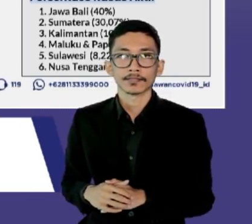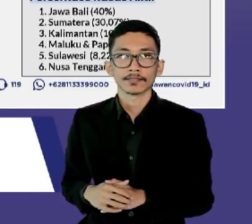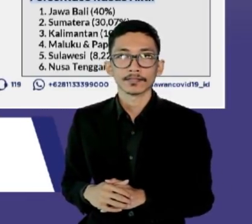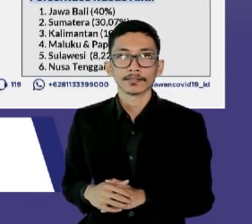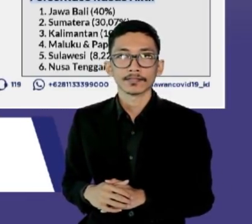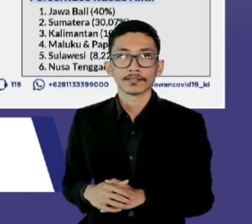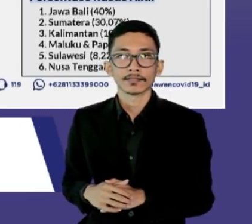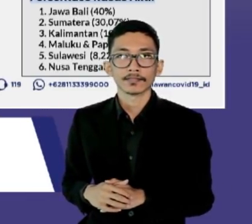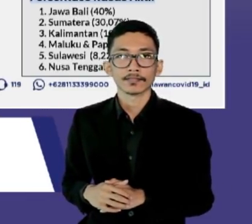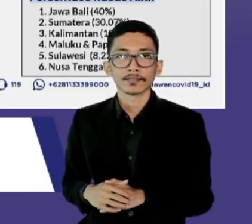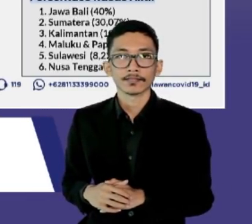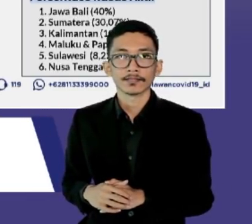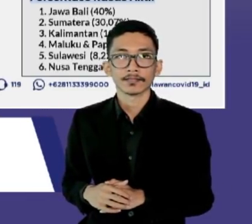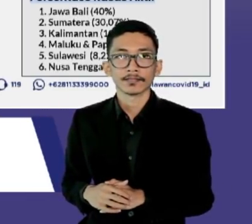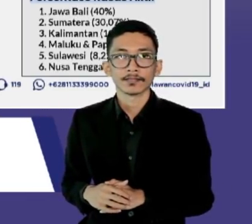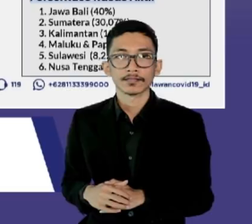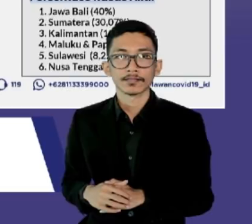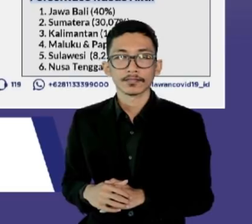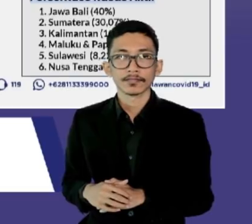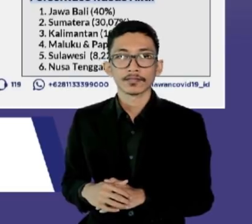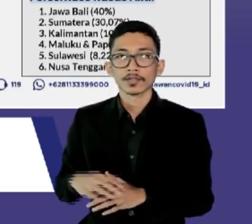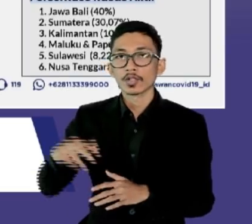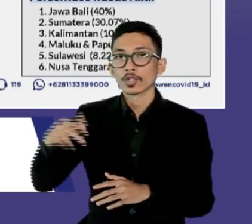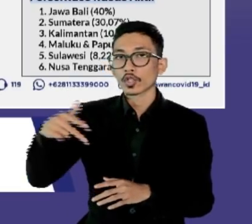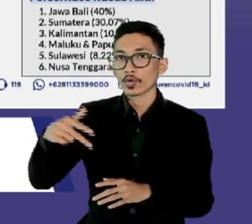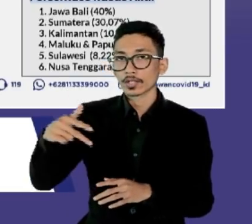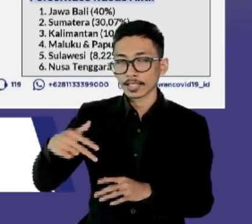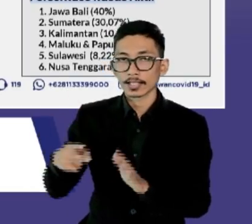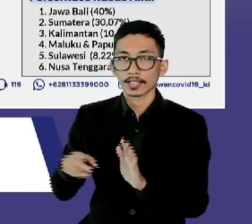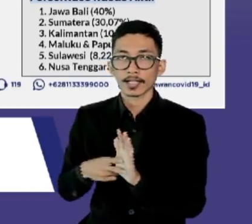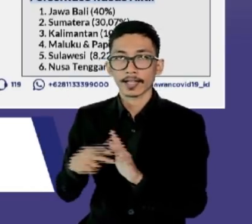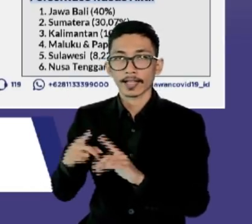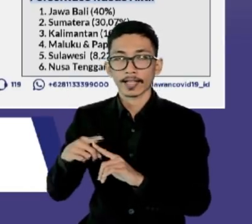8,22% dan untuk Sulawesi dan Nusa Tenggara